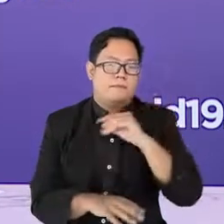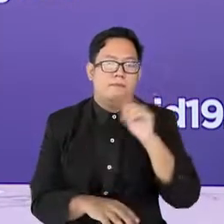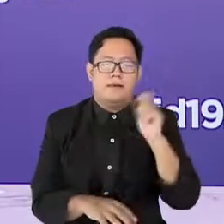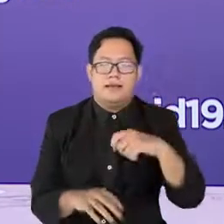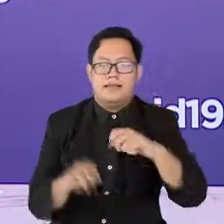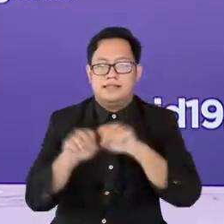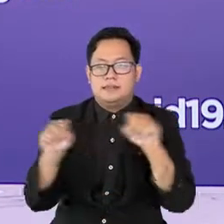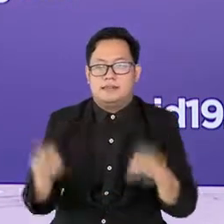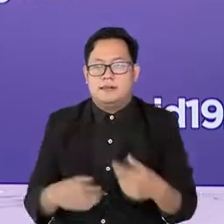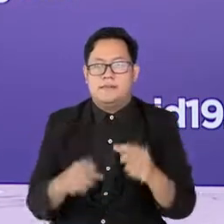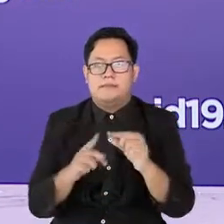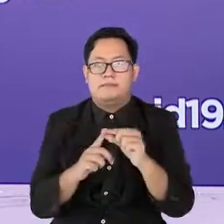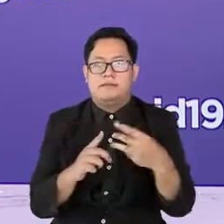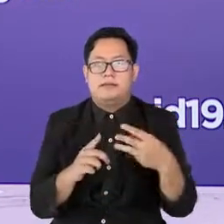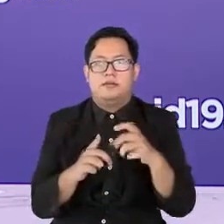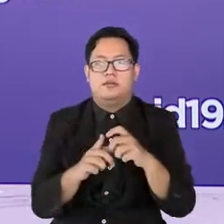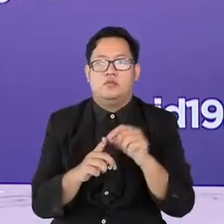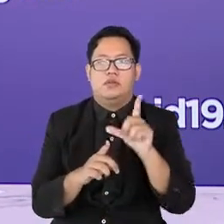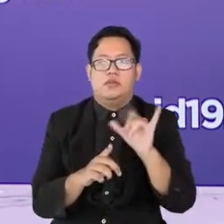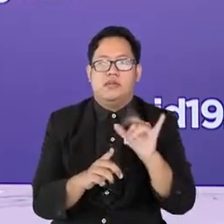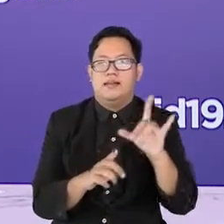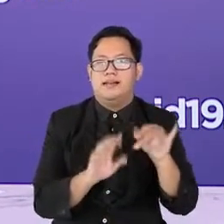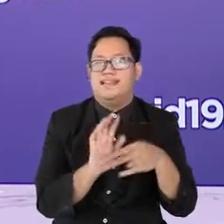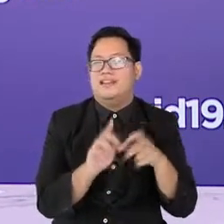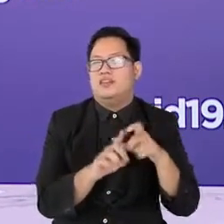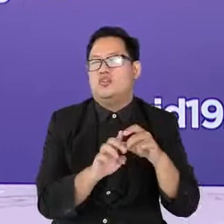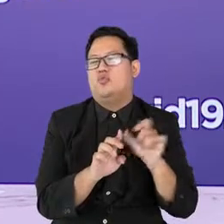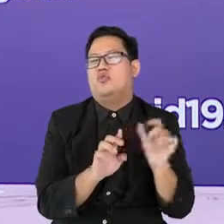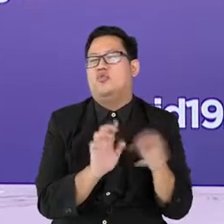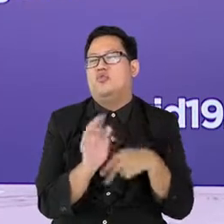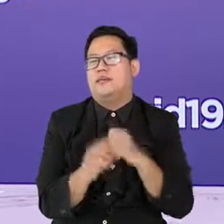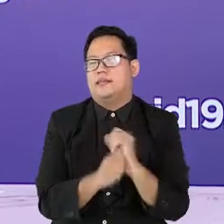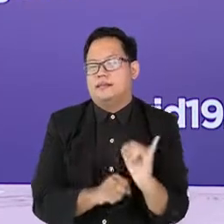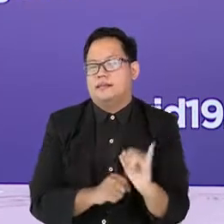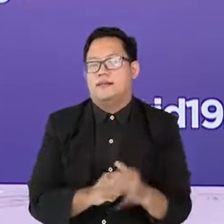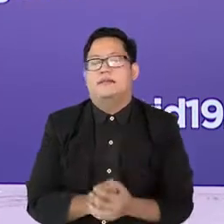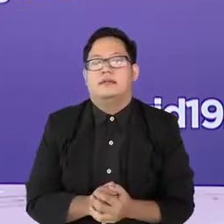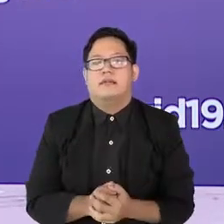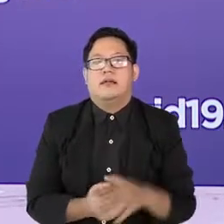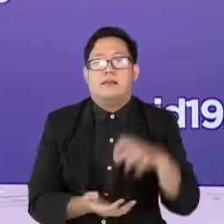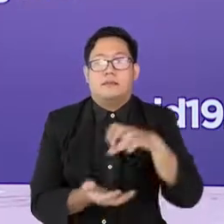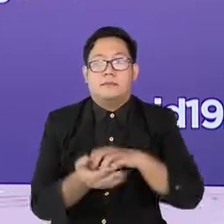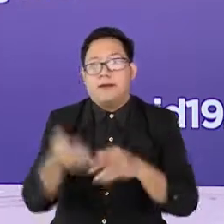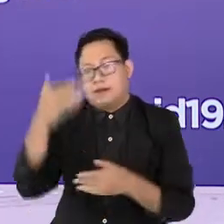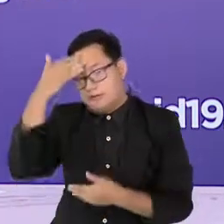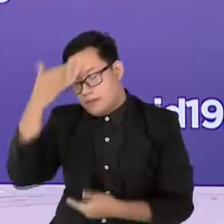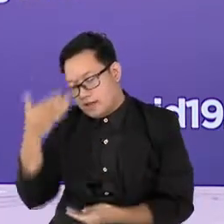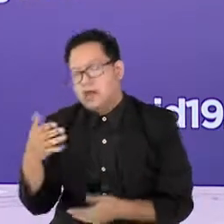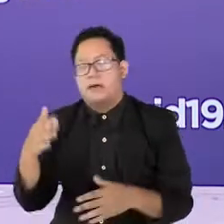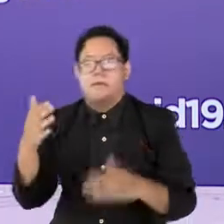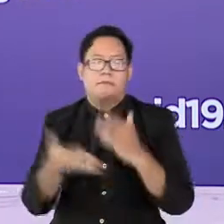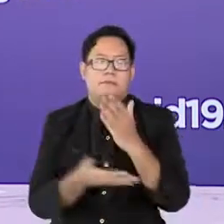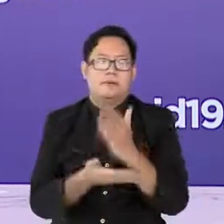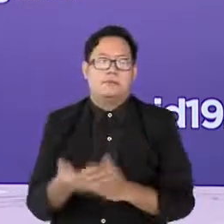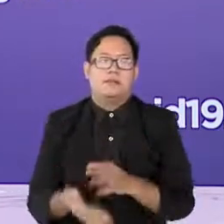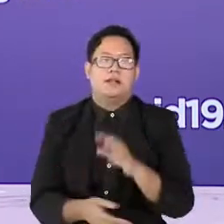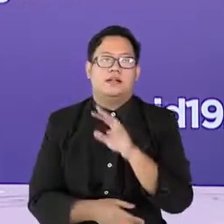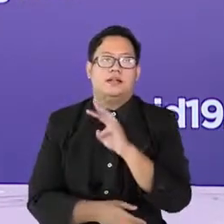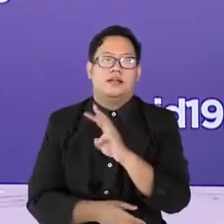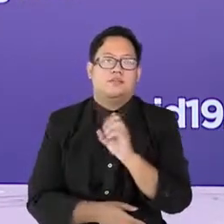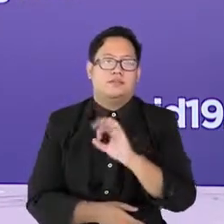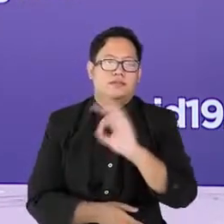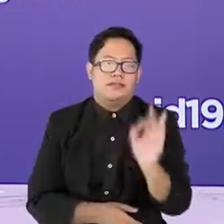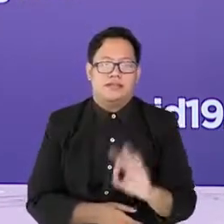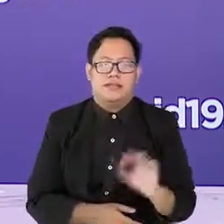lindungi pelaksanaan kegiatan di tempat ibadah maksimal 25% sekitar 30 sampai dengan